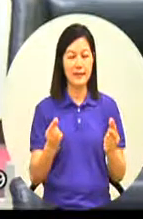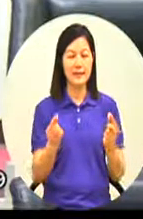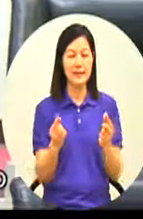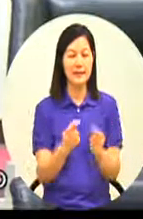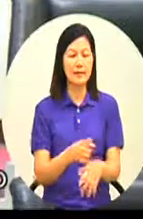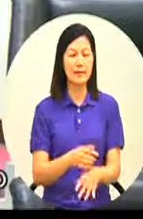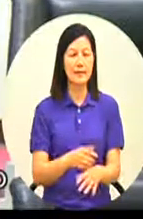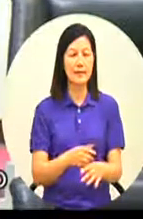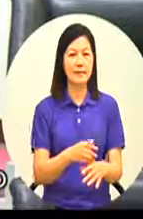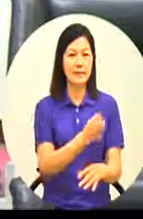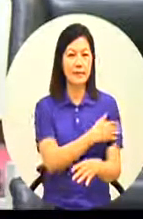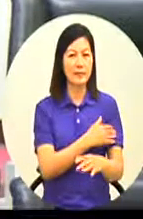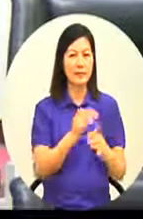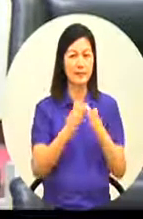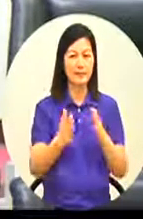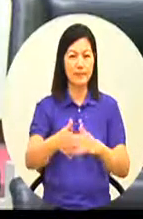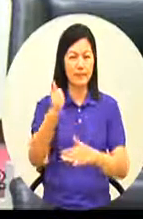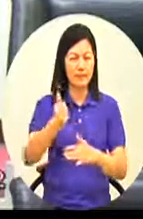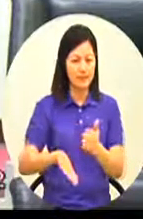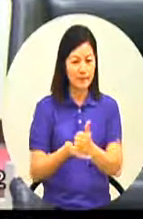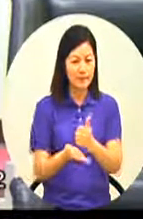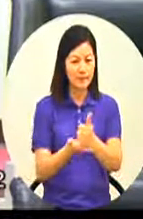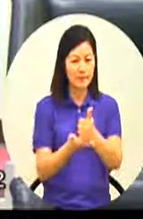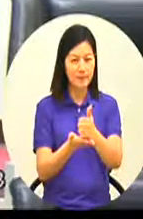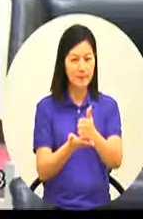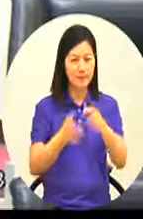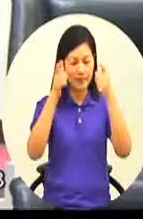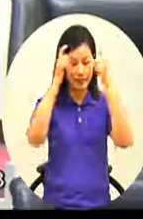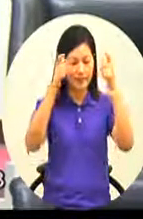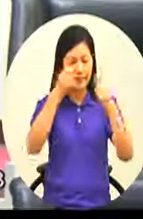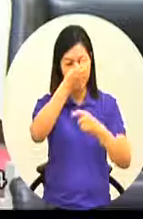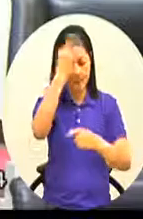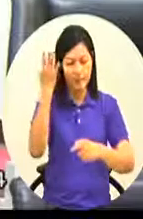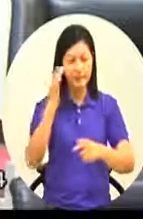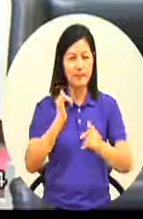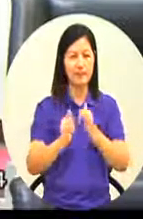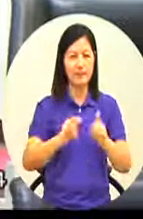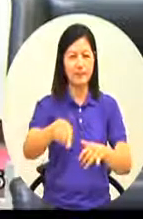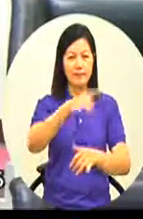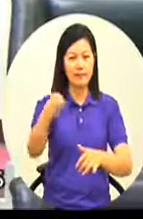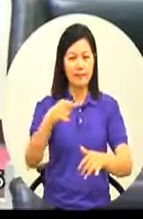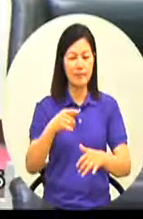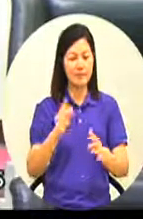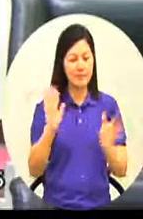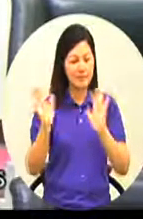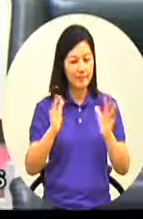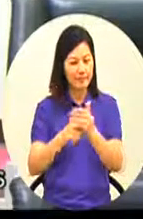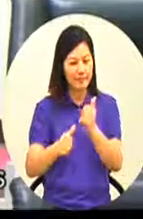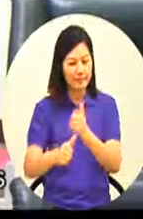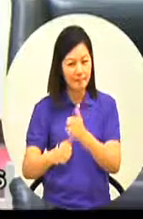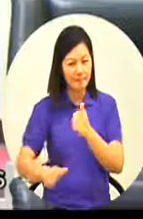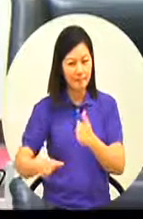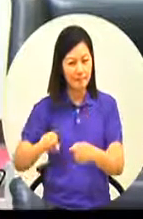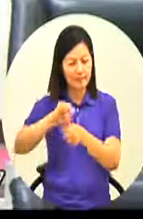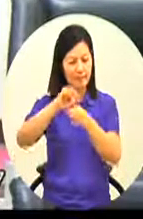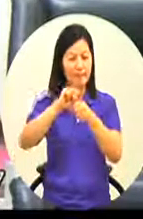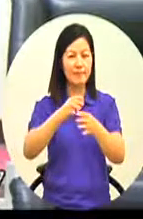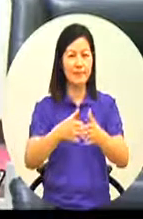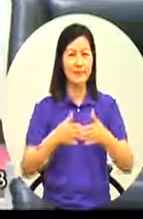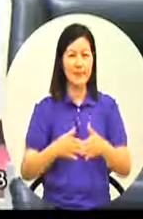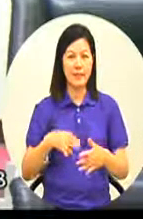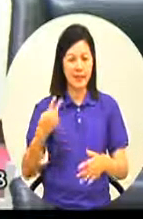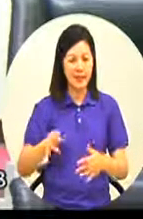咧，嘛一直咧鼓励咱高雄的少年家爱加生几个囡仔。啊，当然，咱为着要